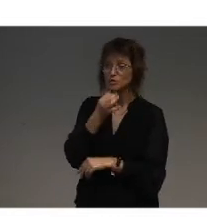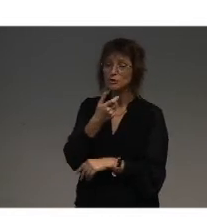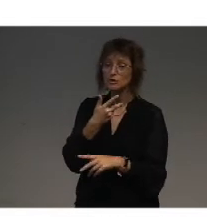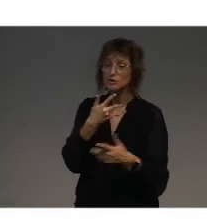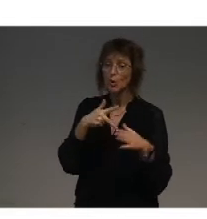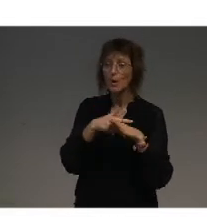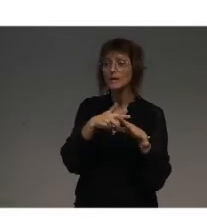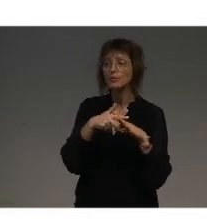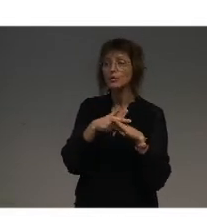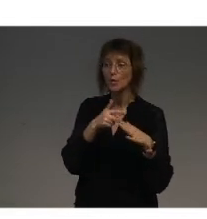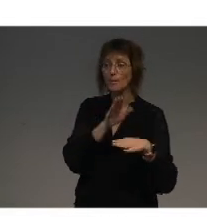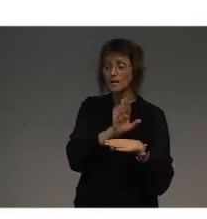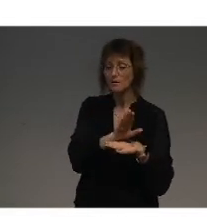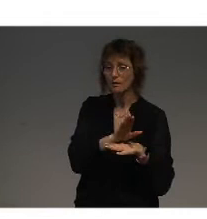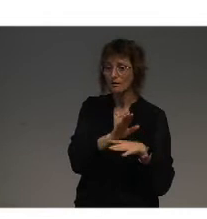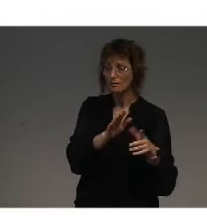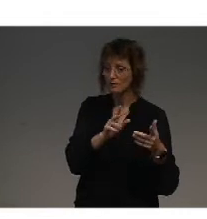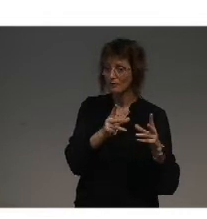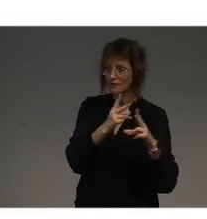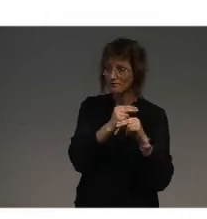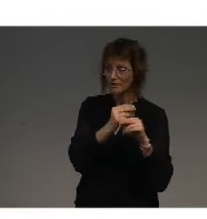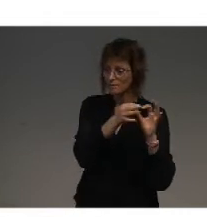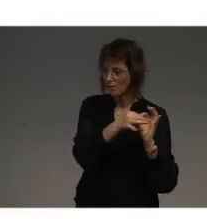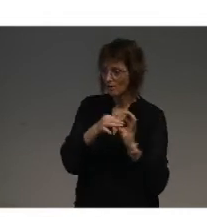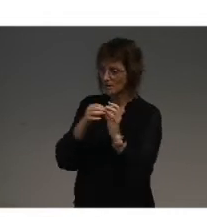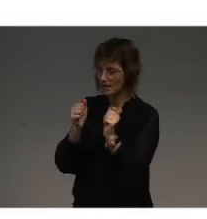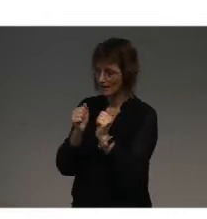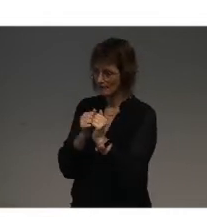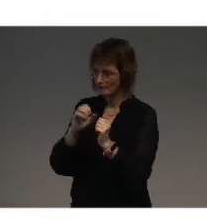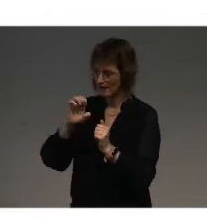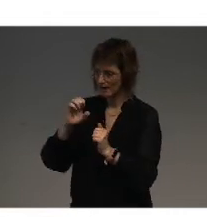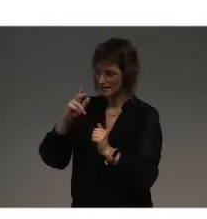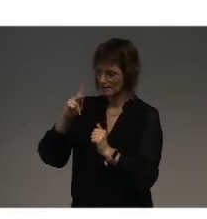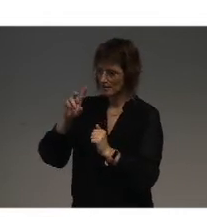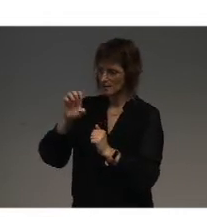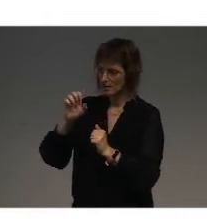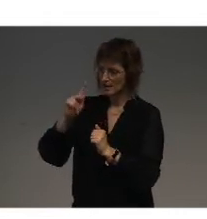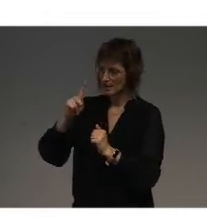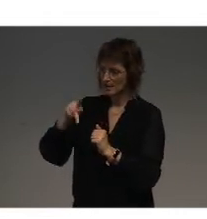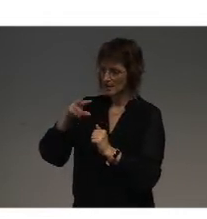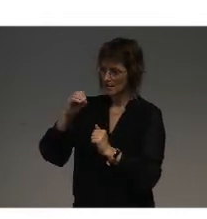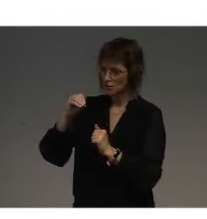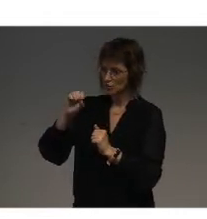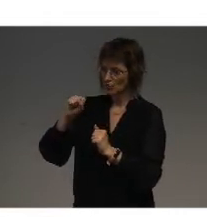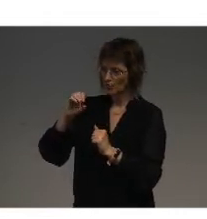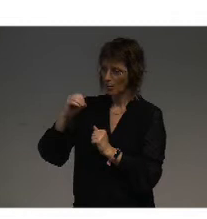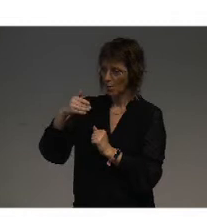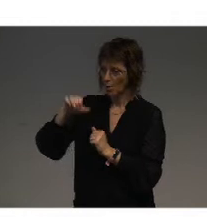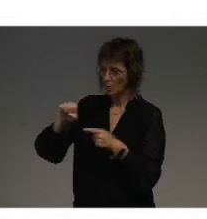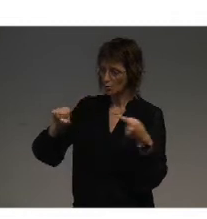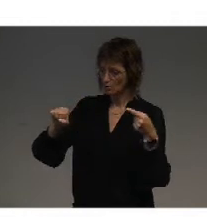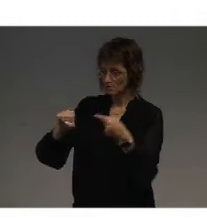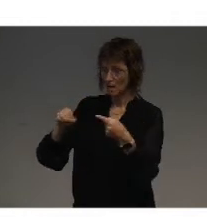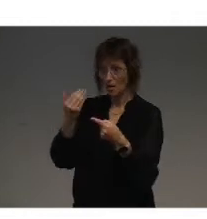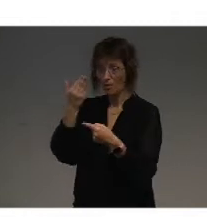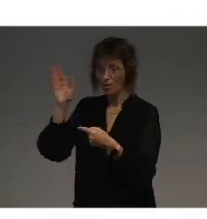exposé, elle est calquée aussi sur la définition de l'exposome, qui est un autre concept qui a fait son